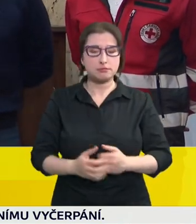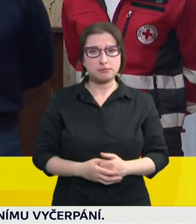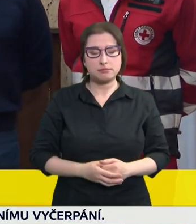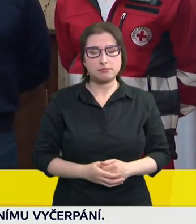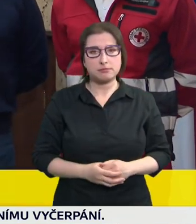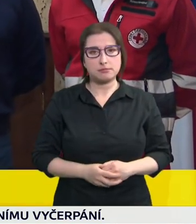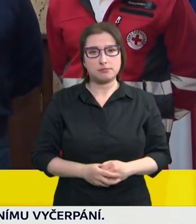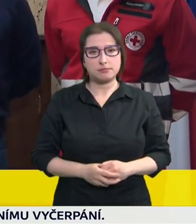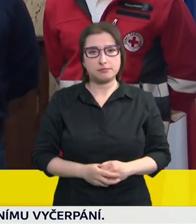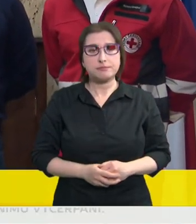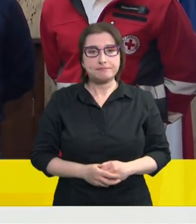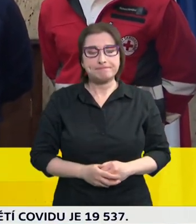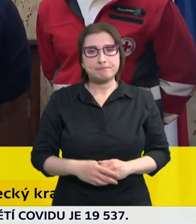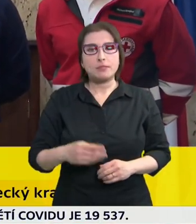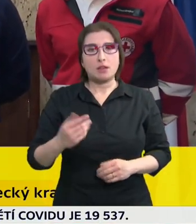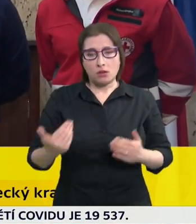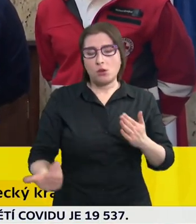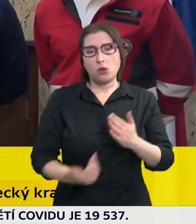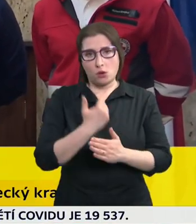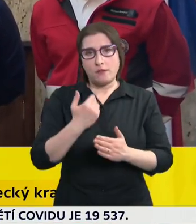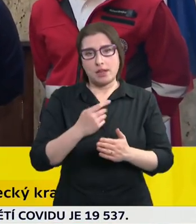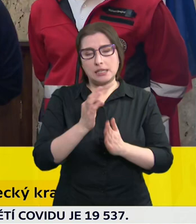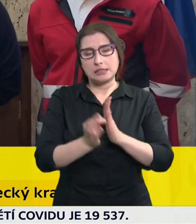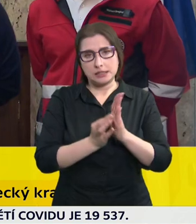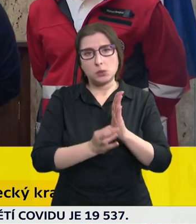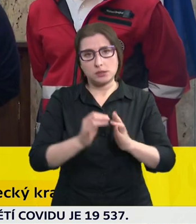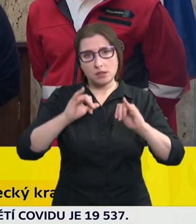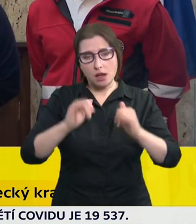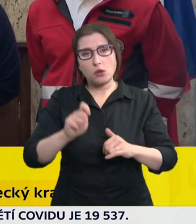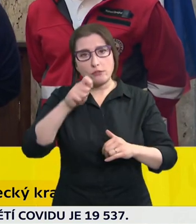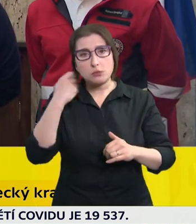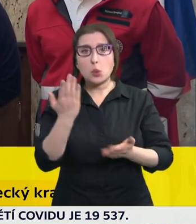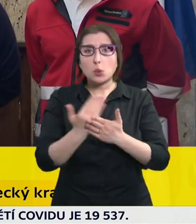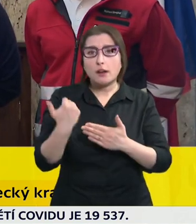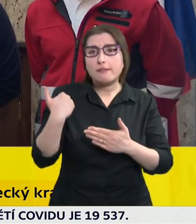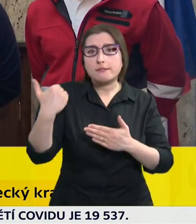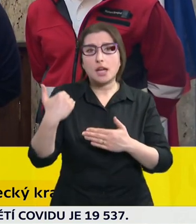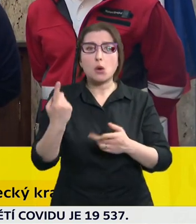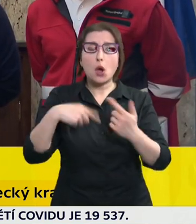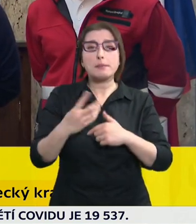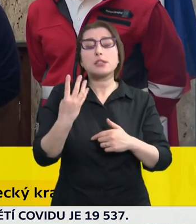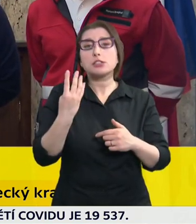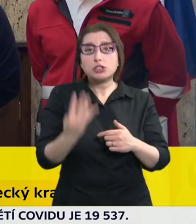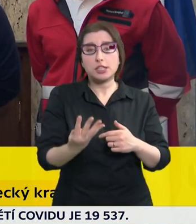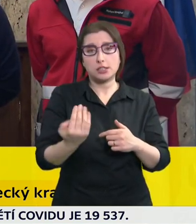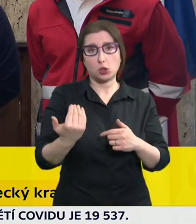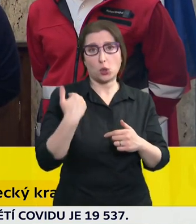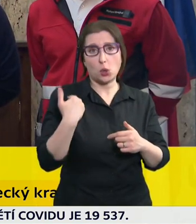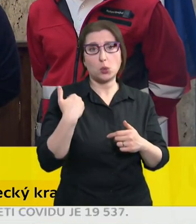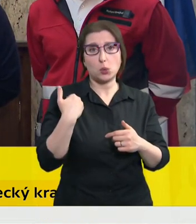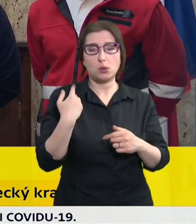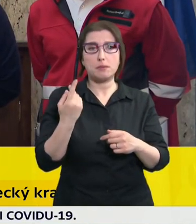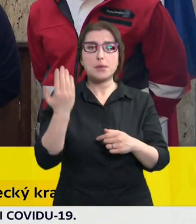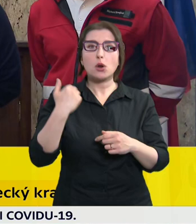Je to skutečně nový fenomén. Pozorujeme běžně čtyřicátníky, měli jsme 80.